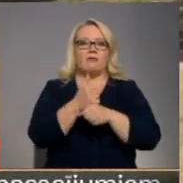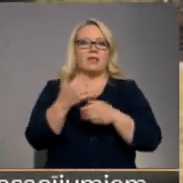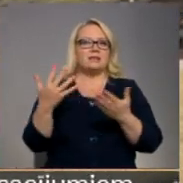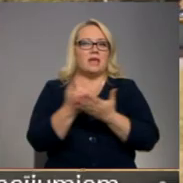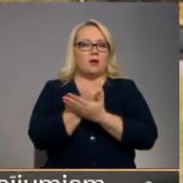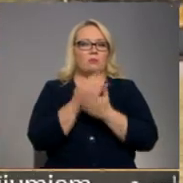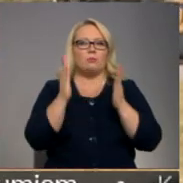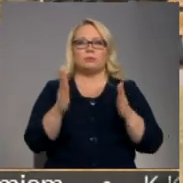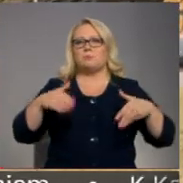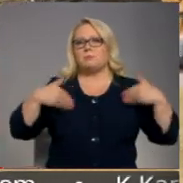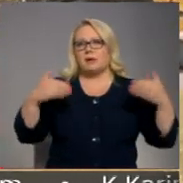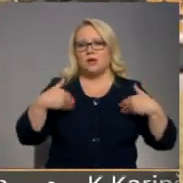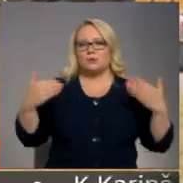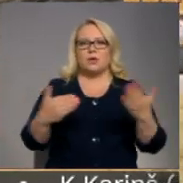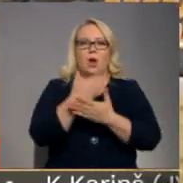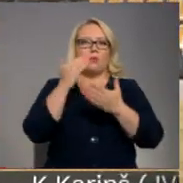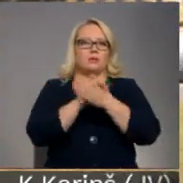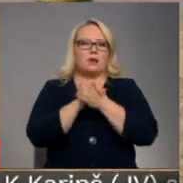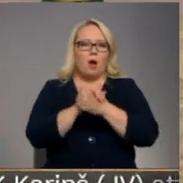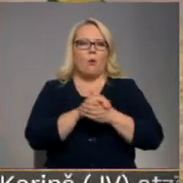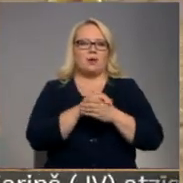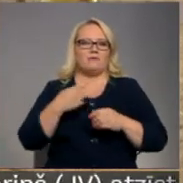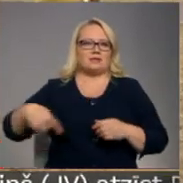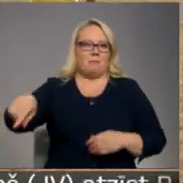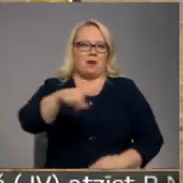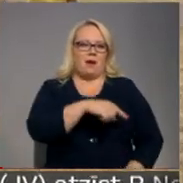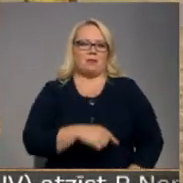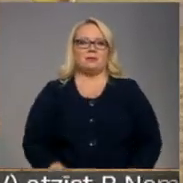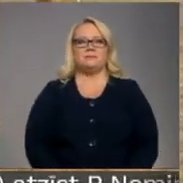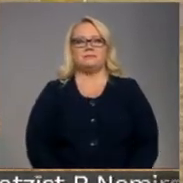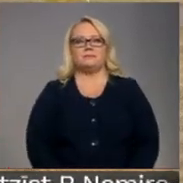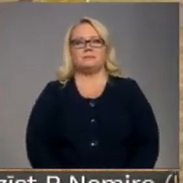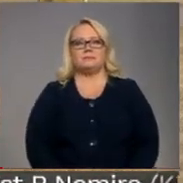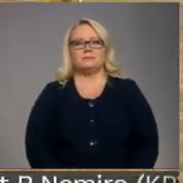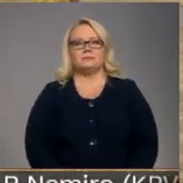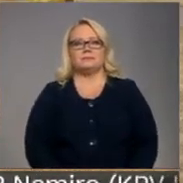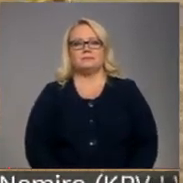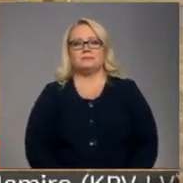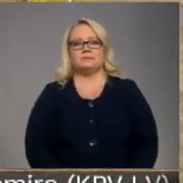ieguvums būšot prieks un jauni draugi visapkārt. Salga Dreimane, Edvīns Svēles, Aizputes televīzija.